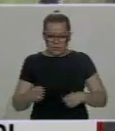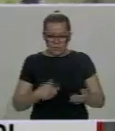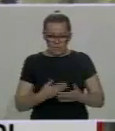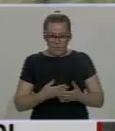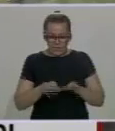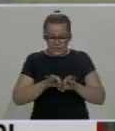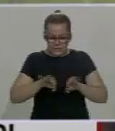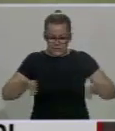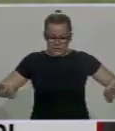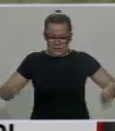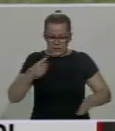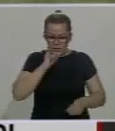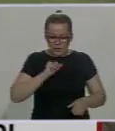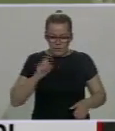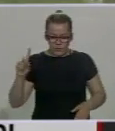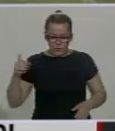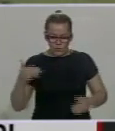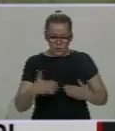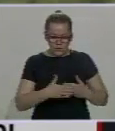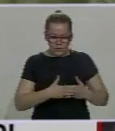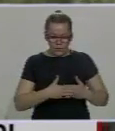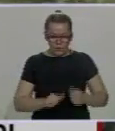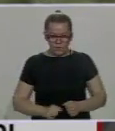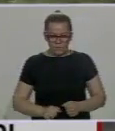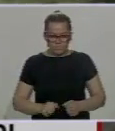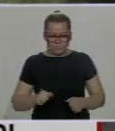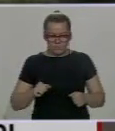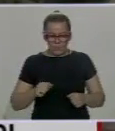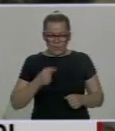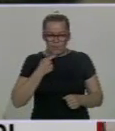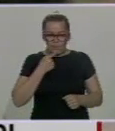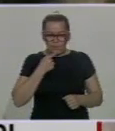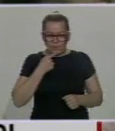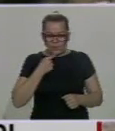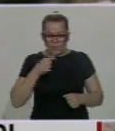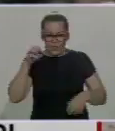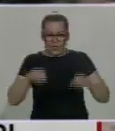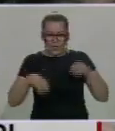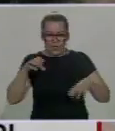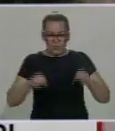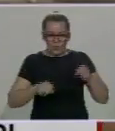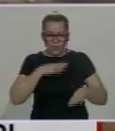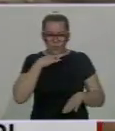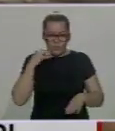există sistem de irigații, deși Dunărea trece la 2 pași. Până la Craiova a plouat tot sud-estul